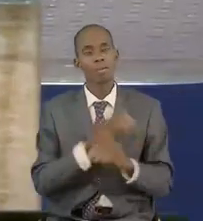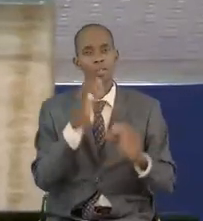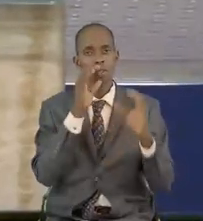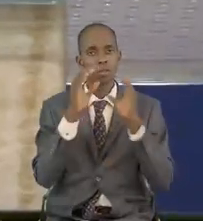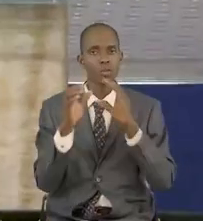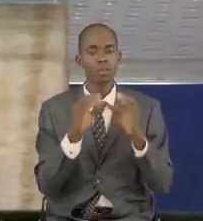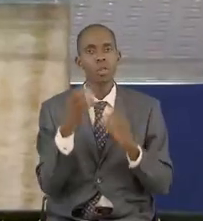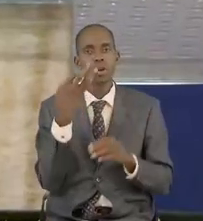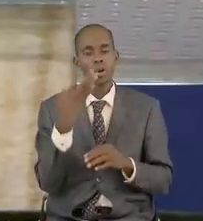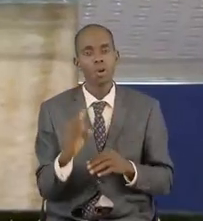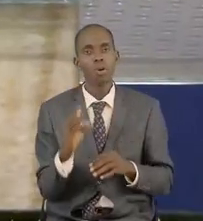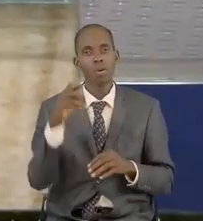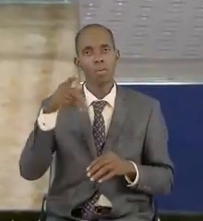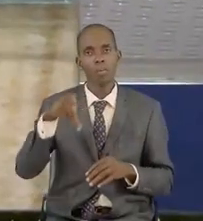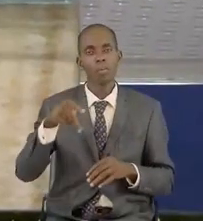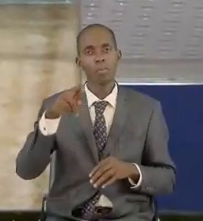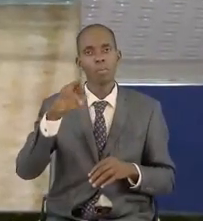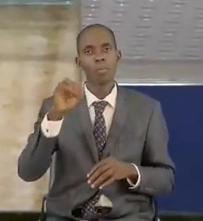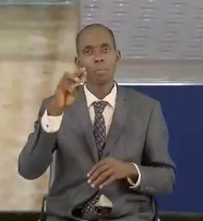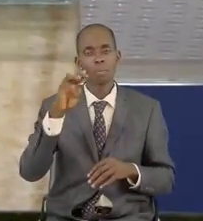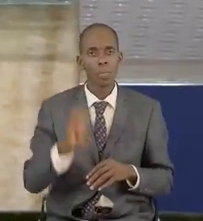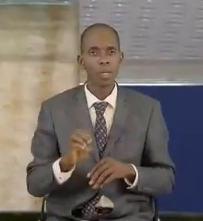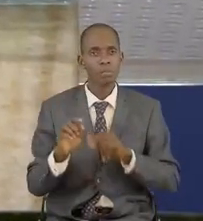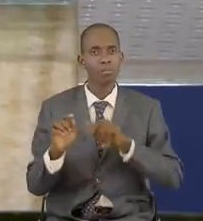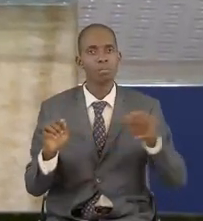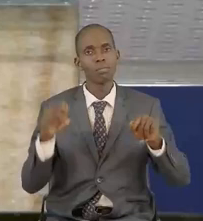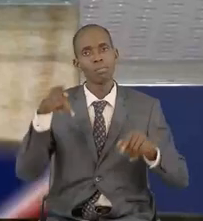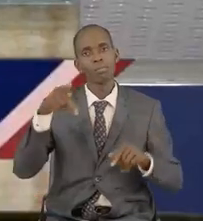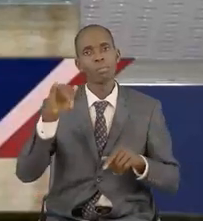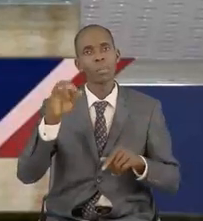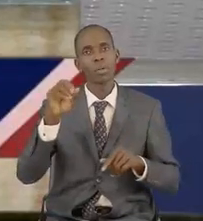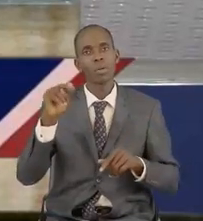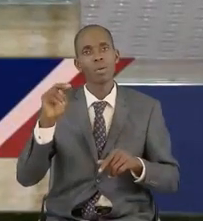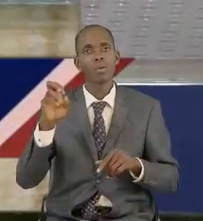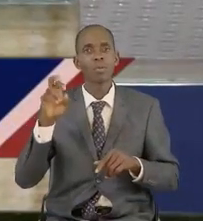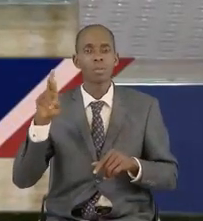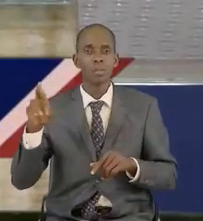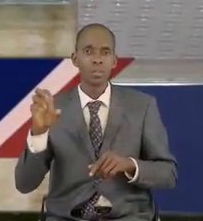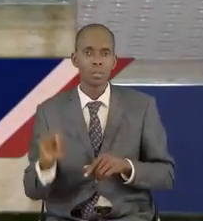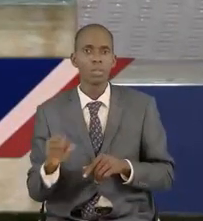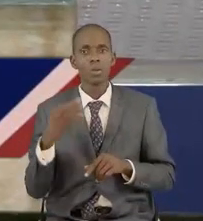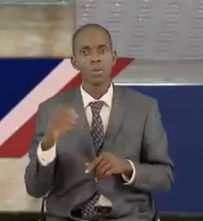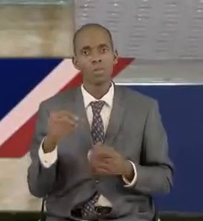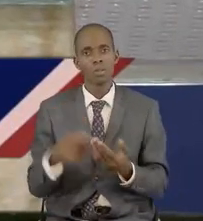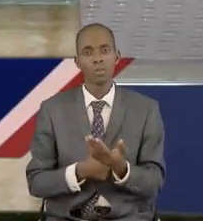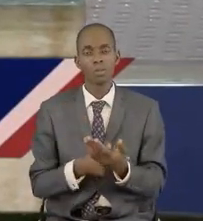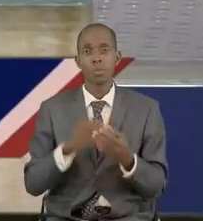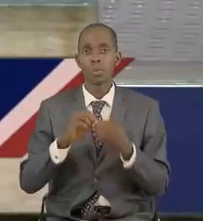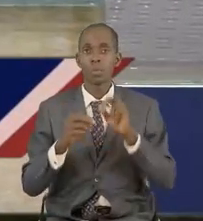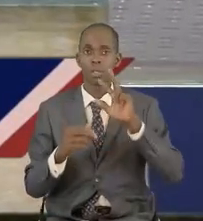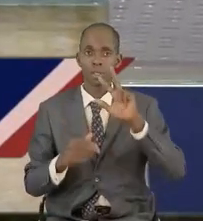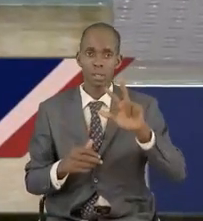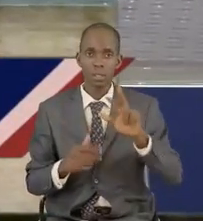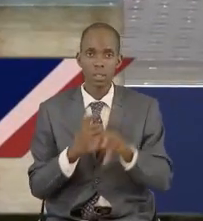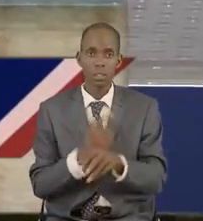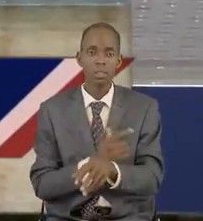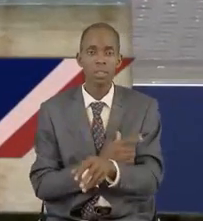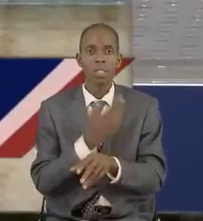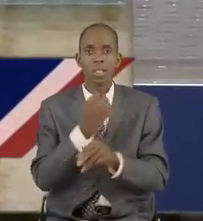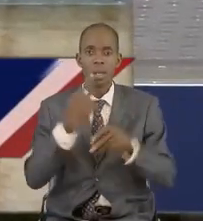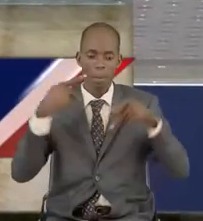le contenu précis de la communication de déterminer avec les premiers pionniers de l'Évangile 3